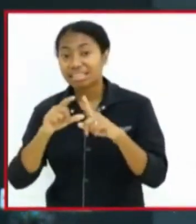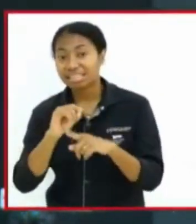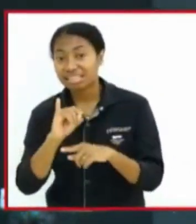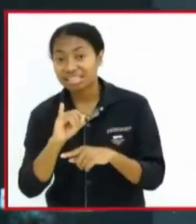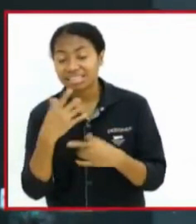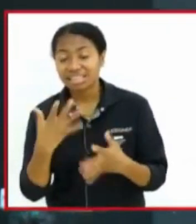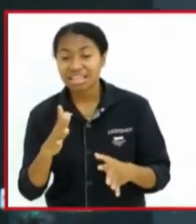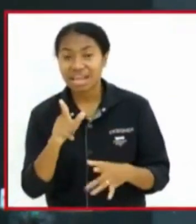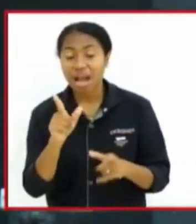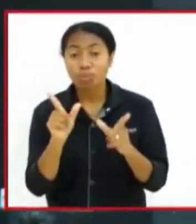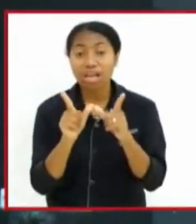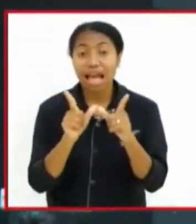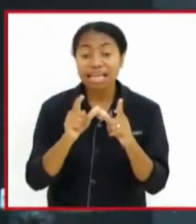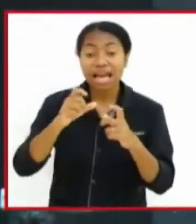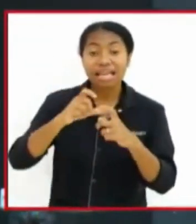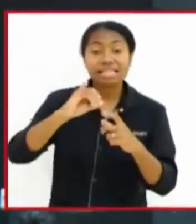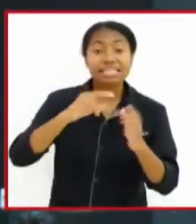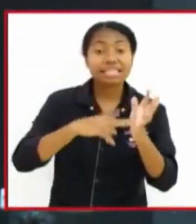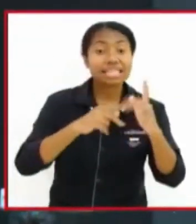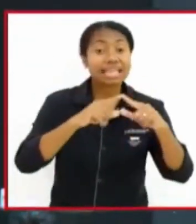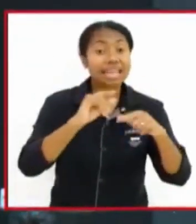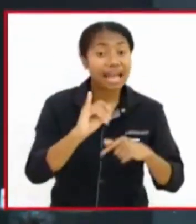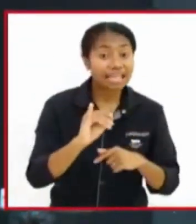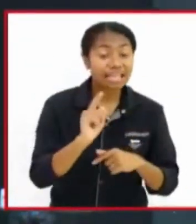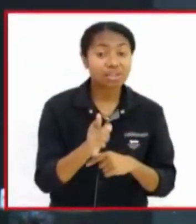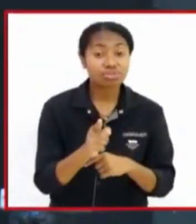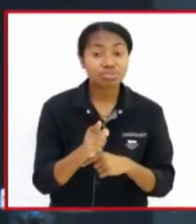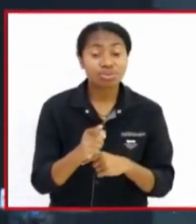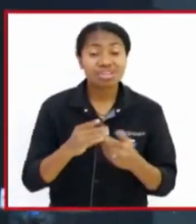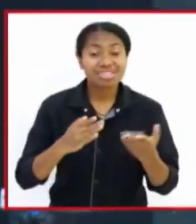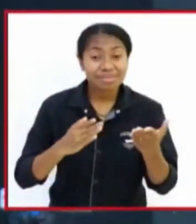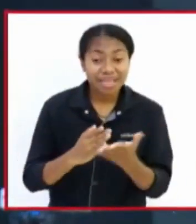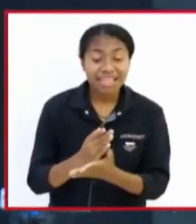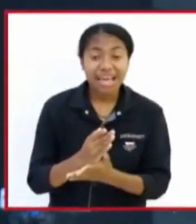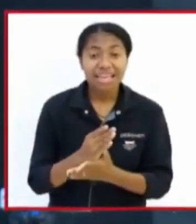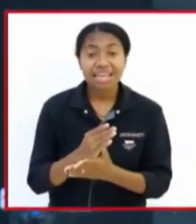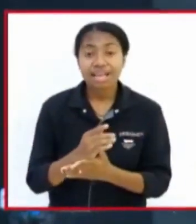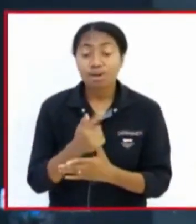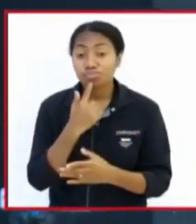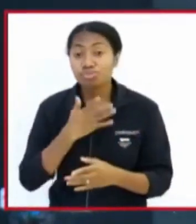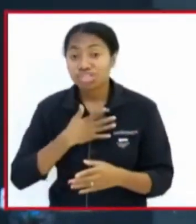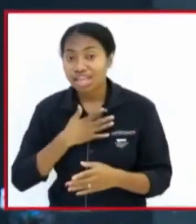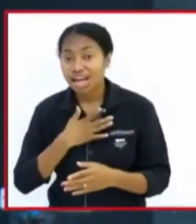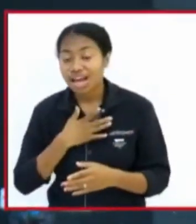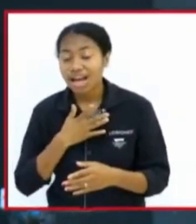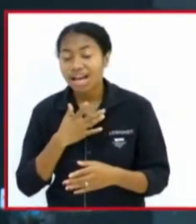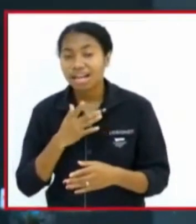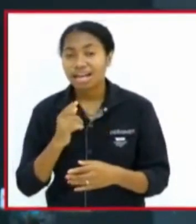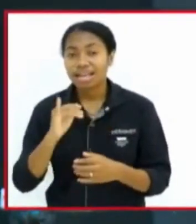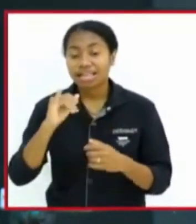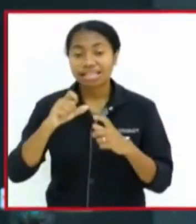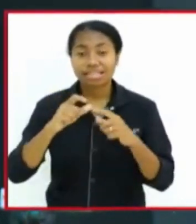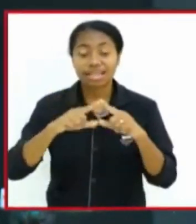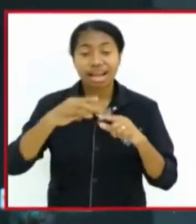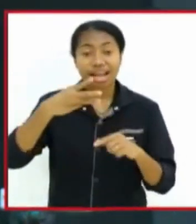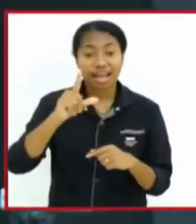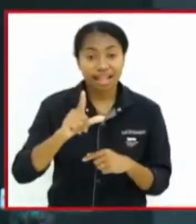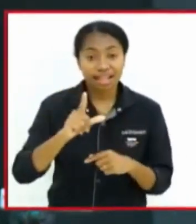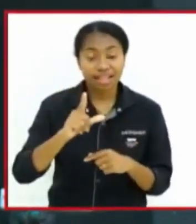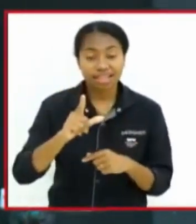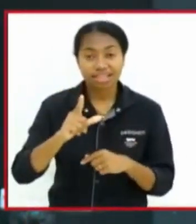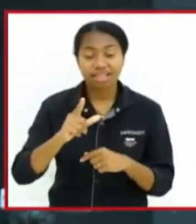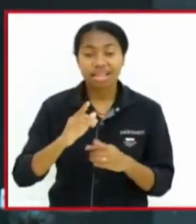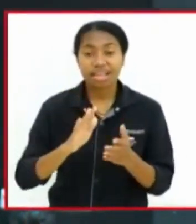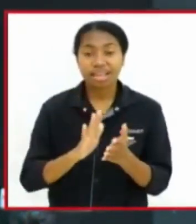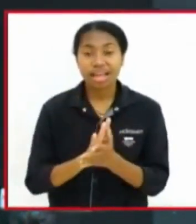Hai wilayah Sinai akhirnya sebagian jatuh ke tangan Israel yang itu dicegah oleh PBB